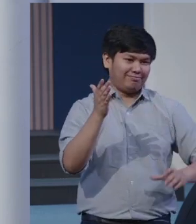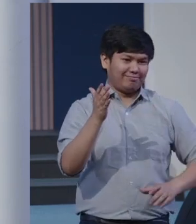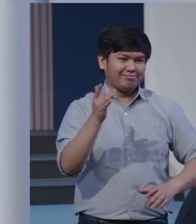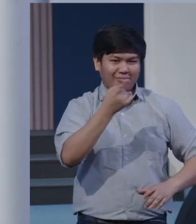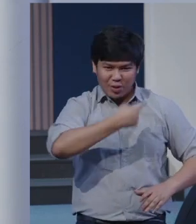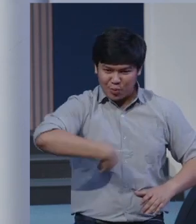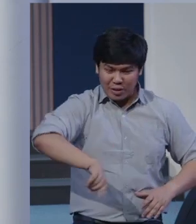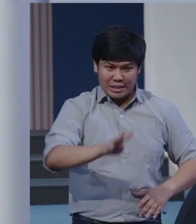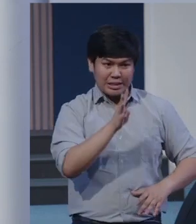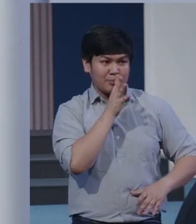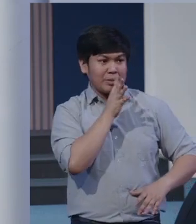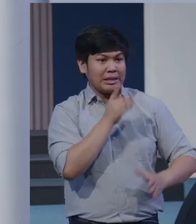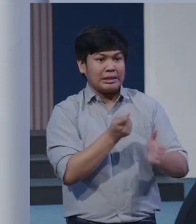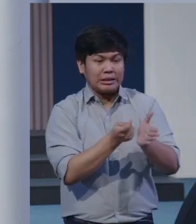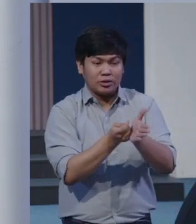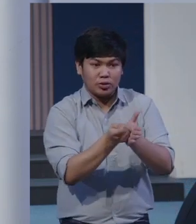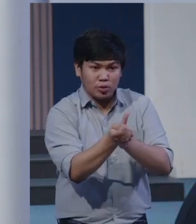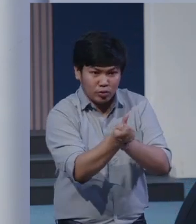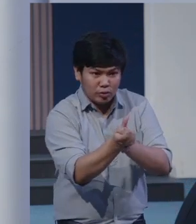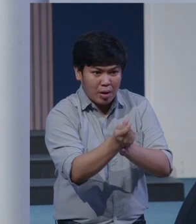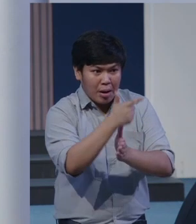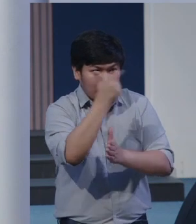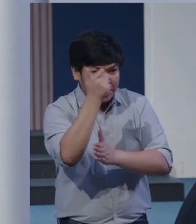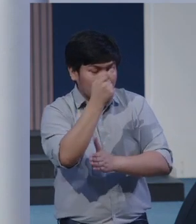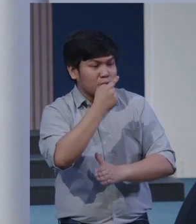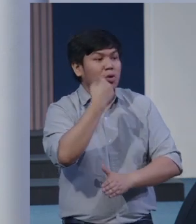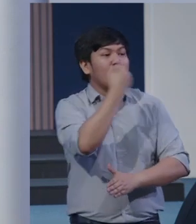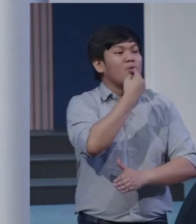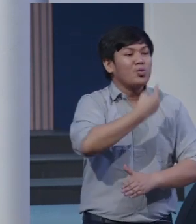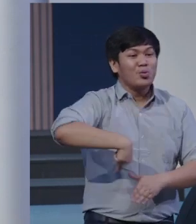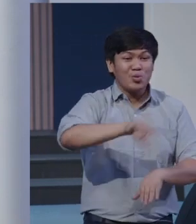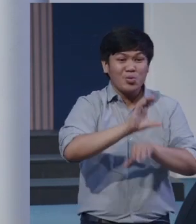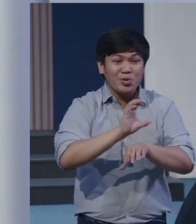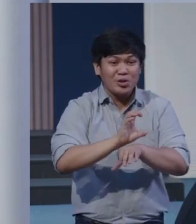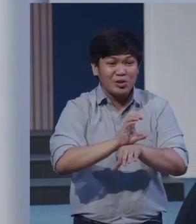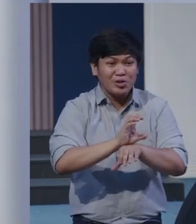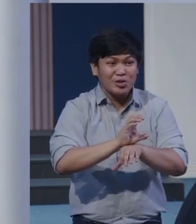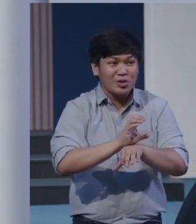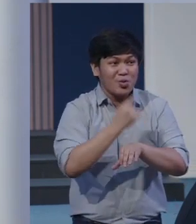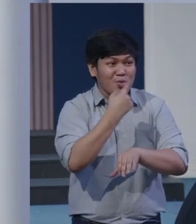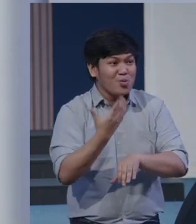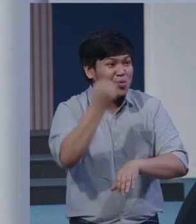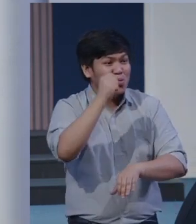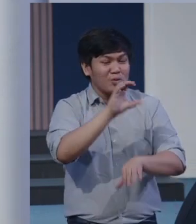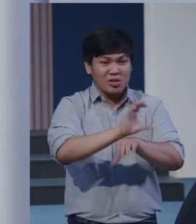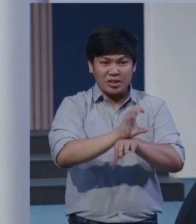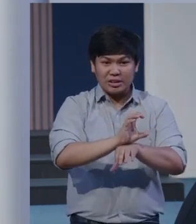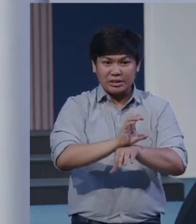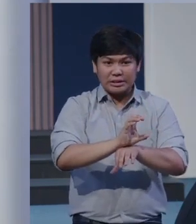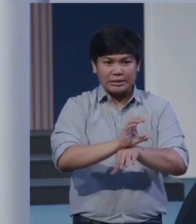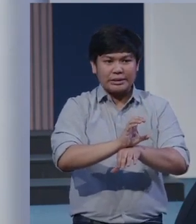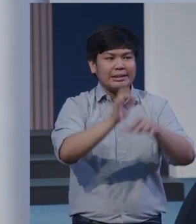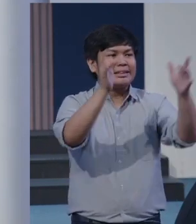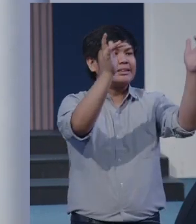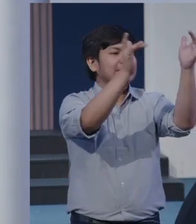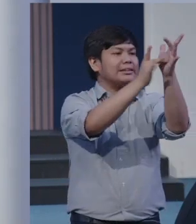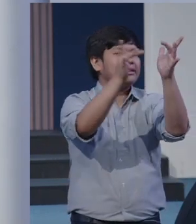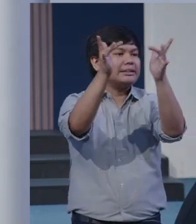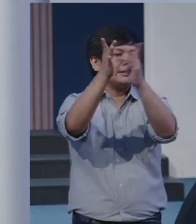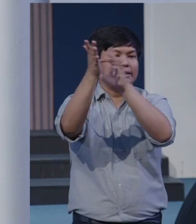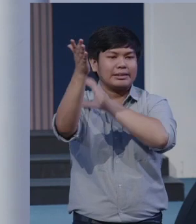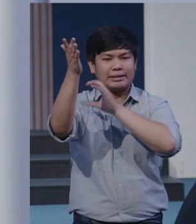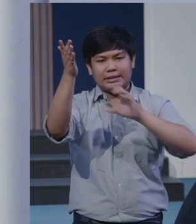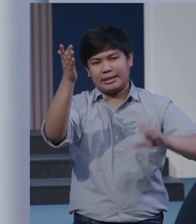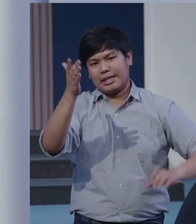Neighbor for we are members one of Another hindi nararapat na magsinungaling ang mga niligtas ni kroo